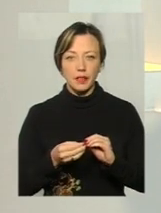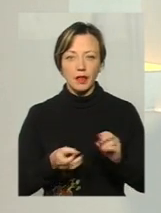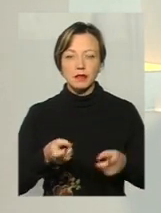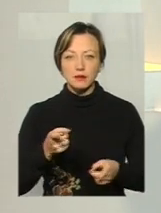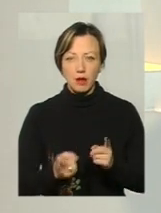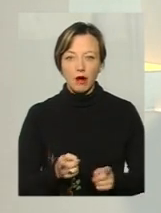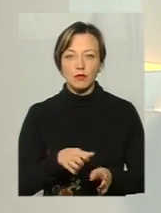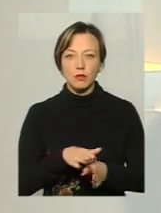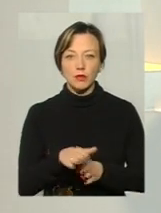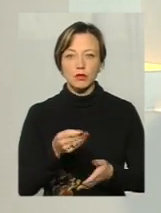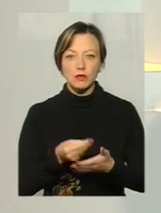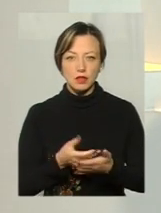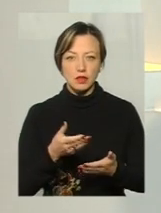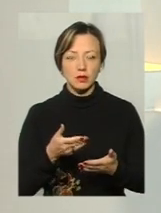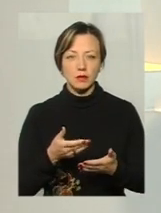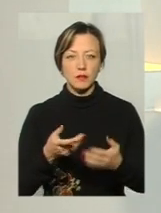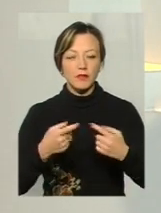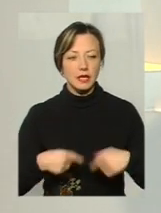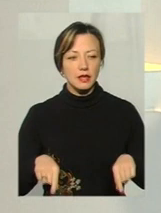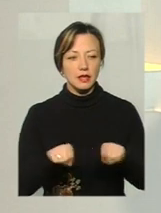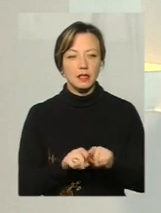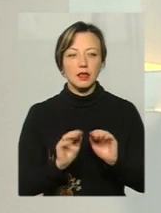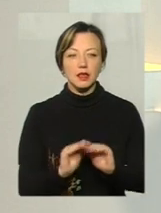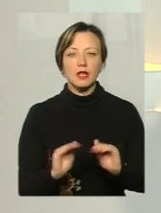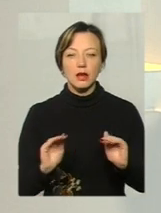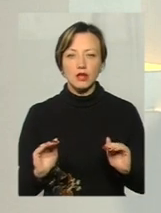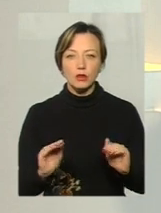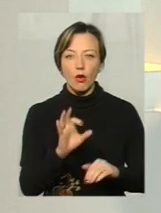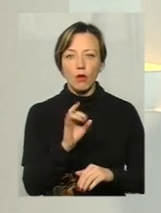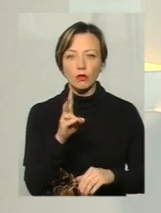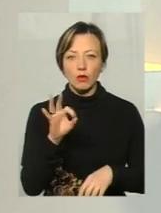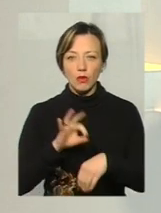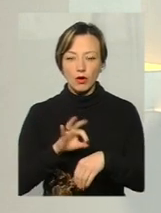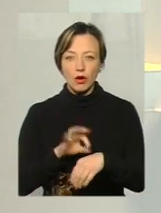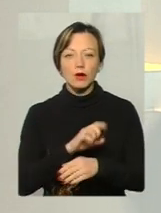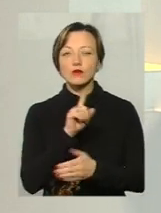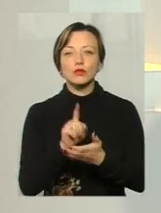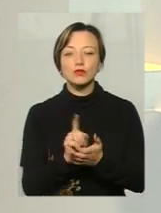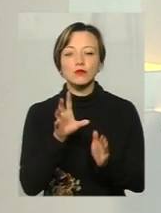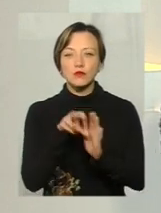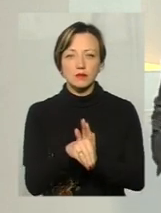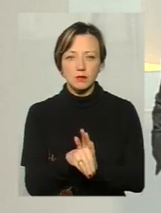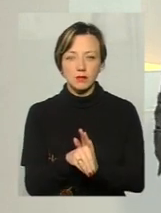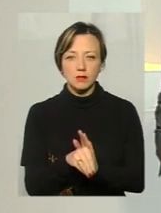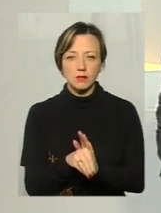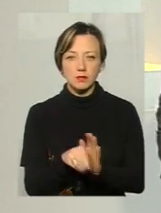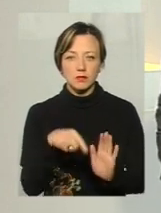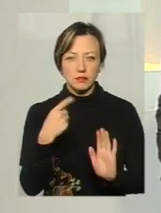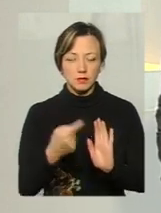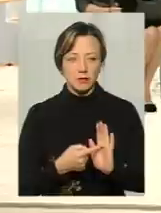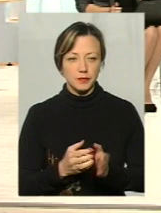справжнє повноцінне відділення дитячої онкології, з чого воно має складатись? Там, напевно, має бути